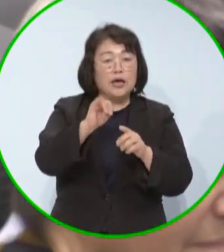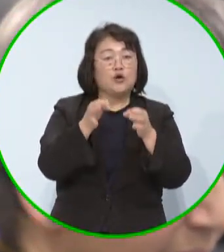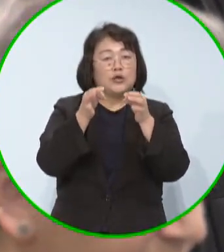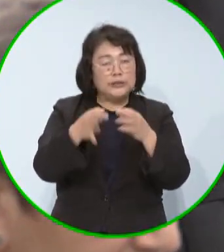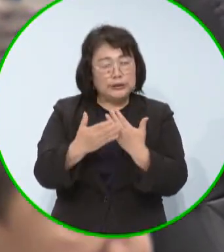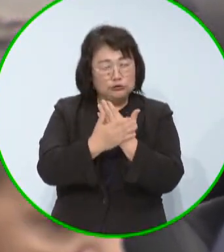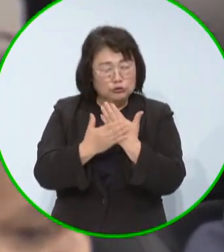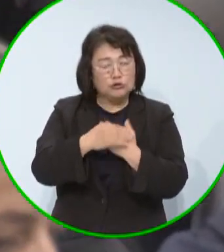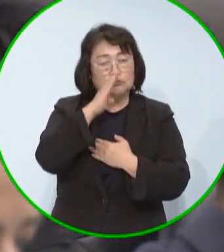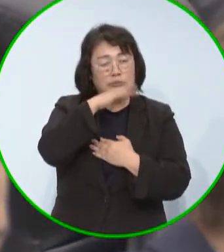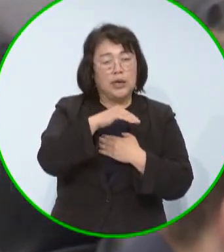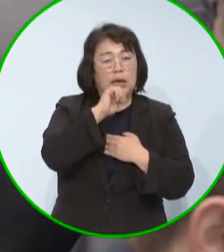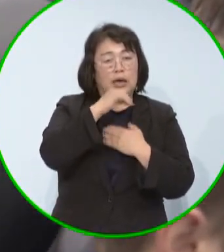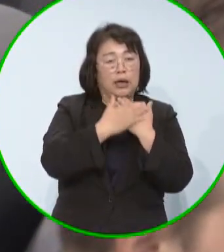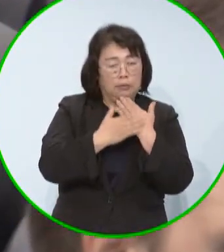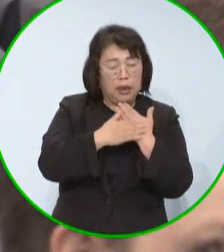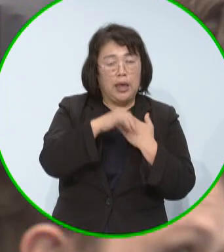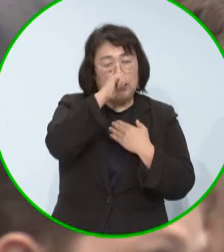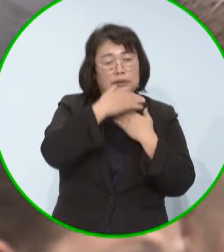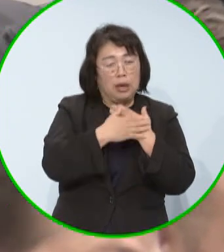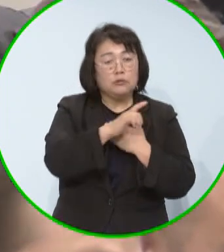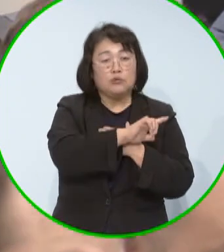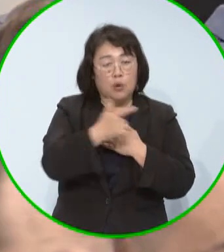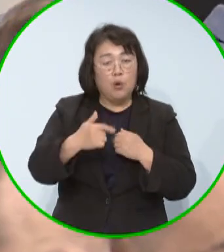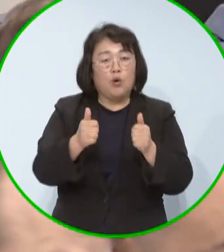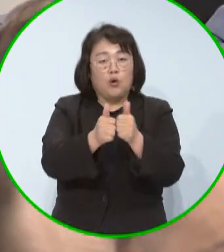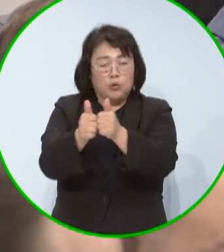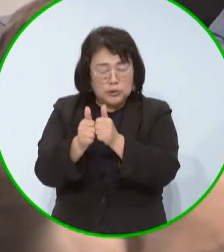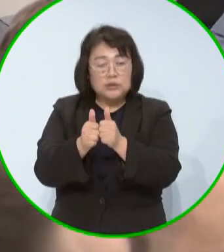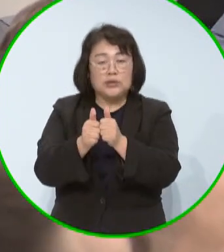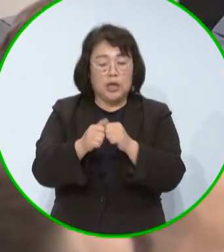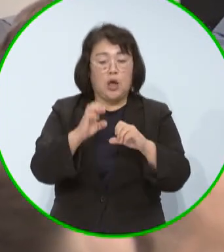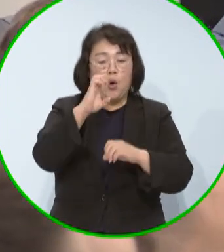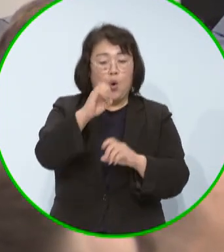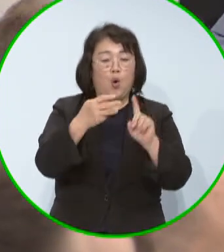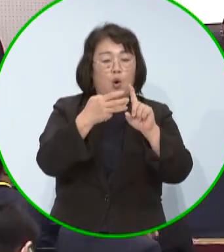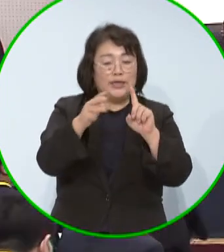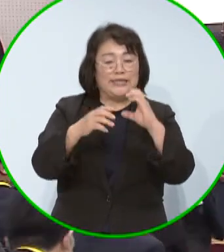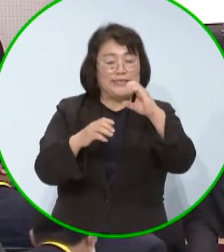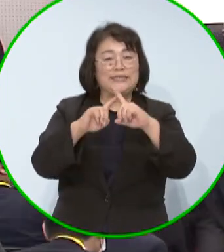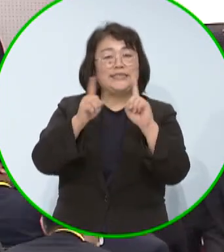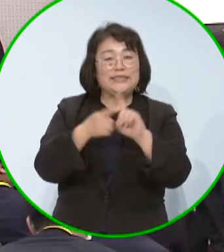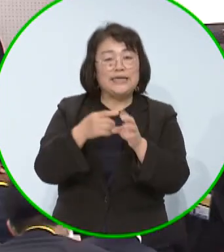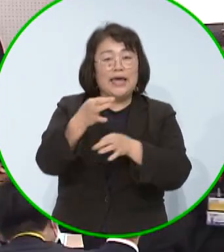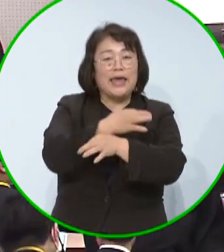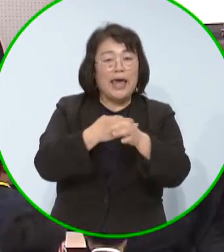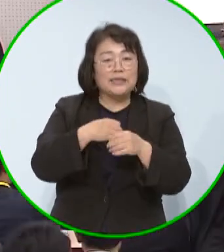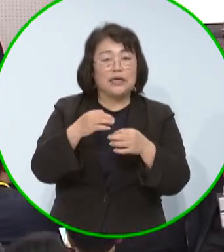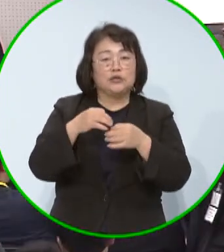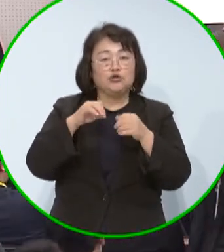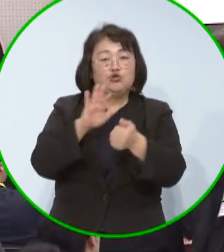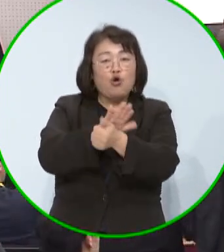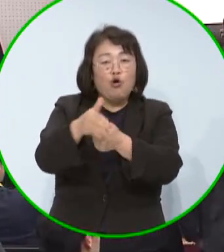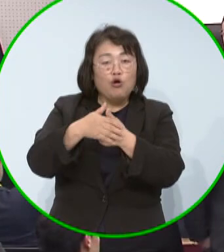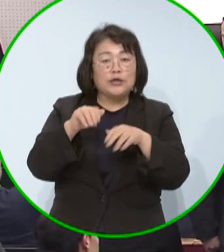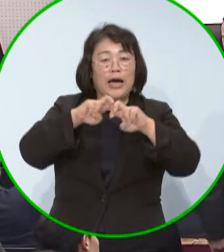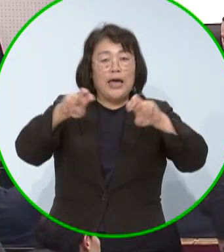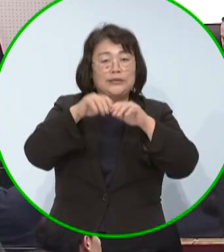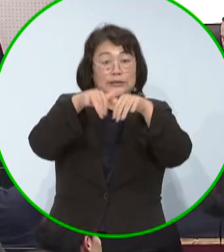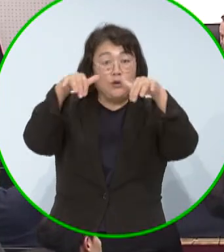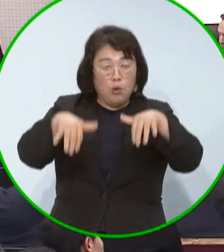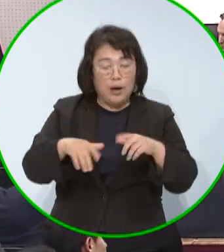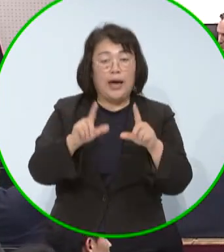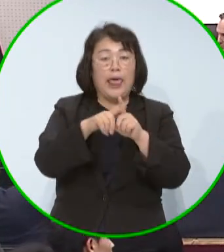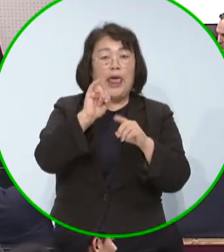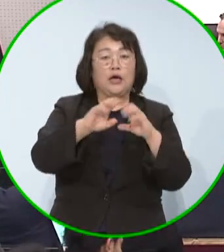リスクやメリットを国際機関が分析しOECD経済協力開発機構などがAIの